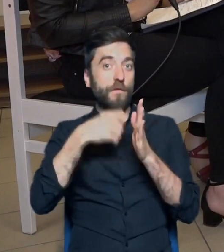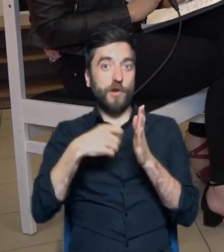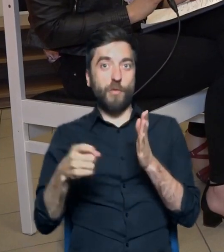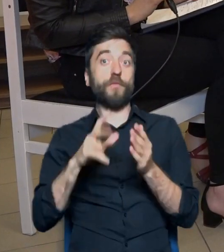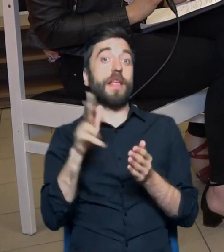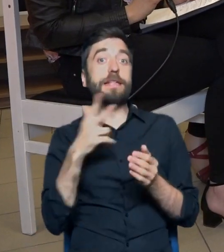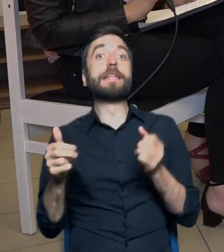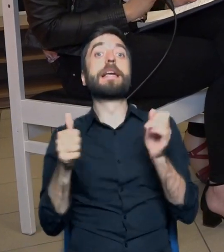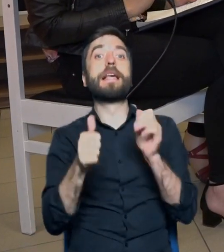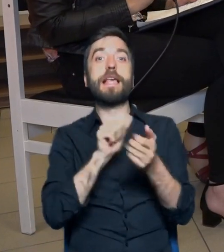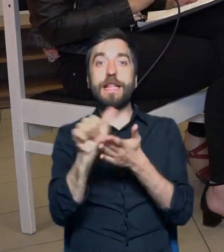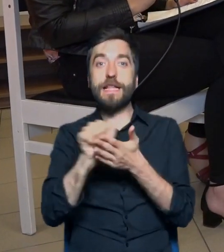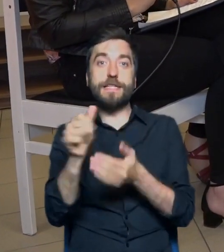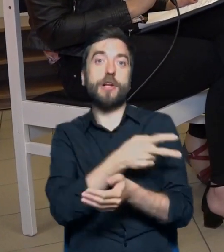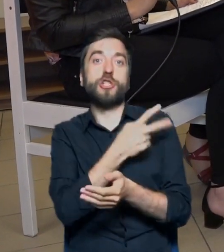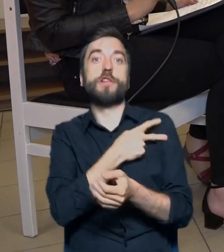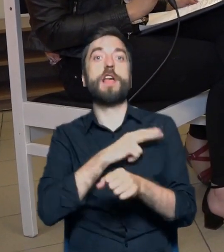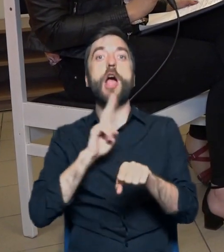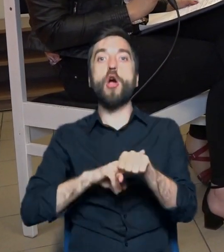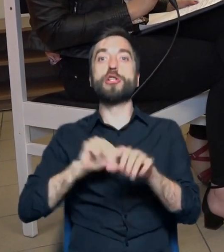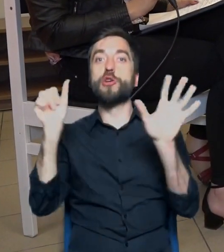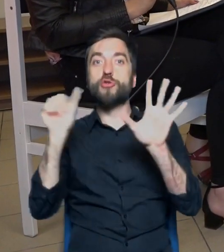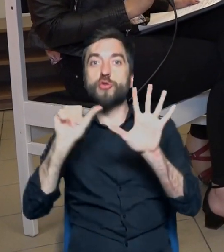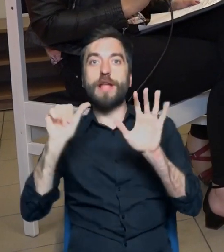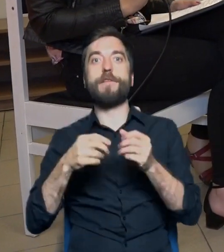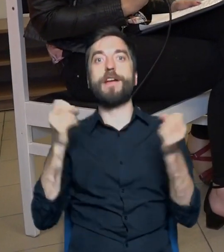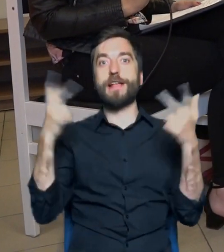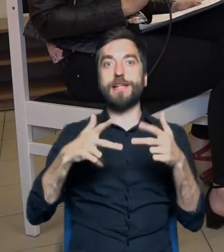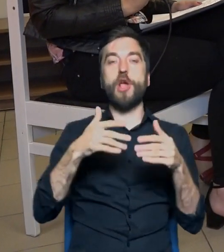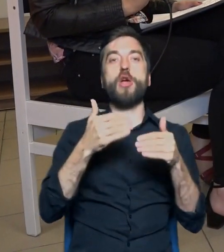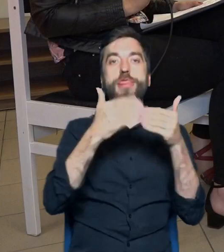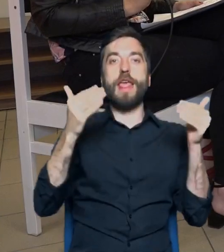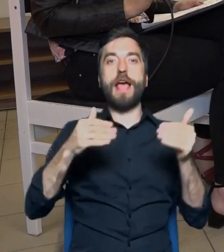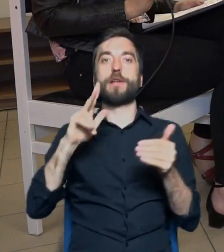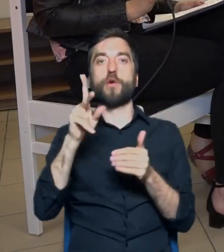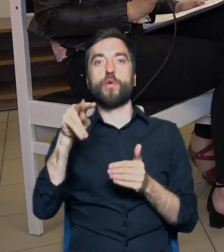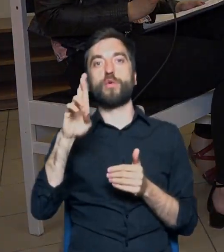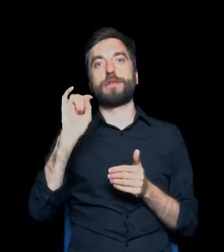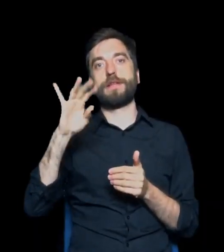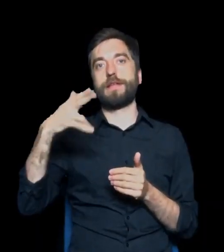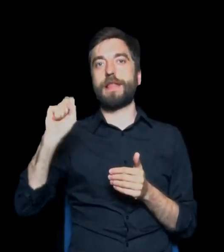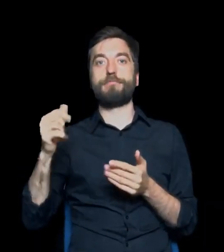odbędzie się 11 czerwca o godzinie 18 w kinie Teatr Kurtyna. Zapraszamy.